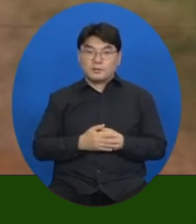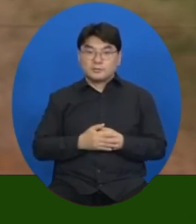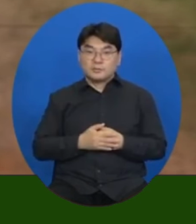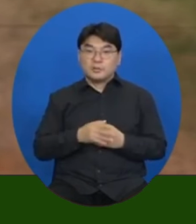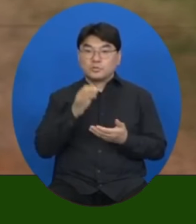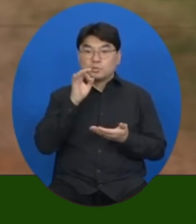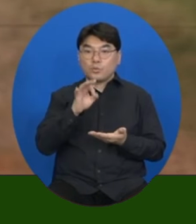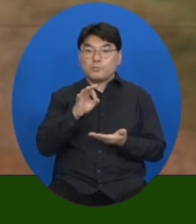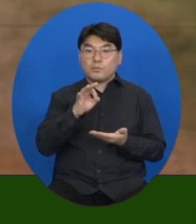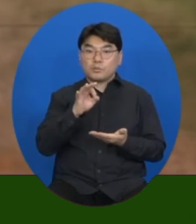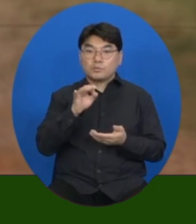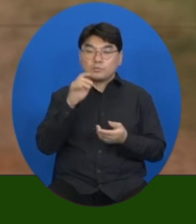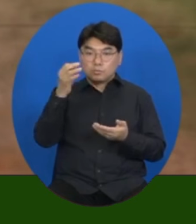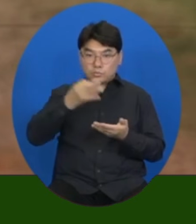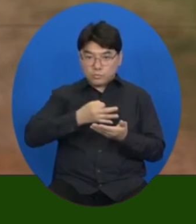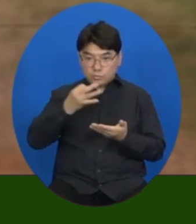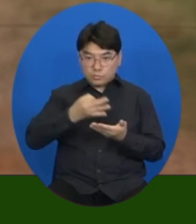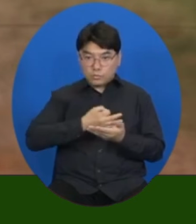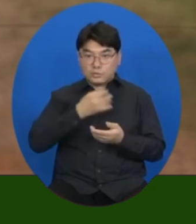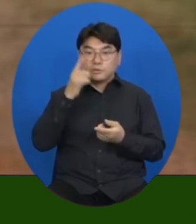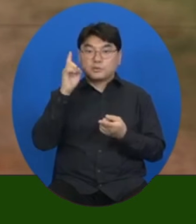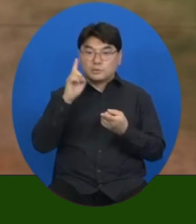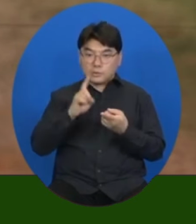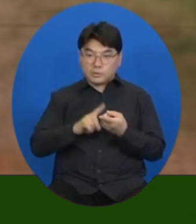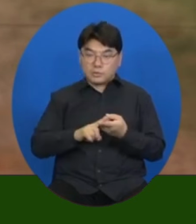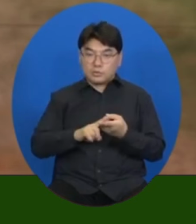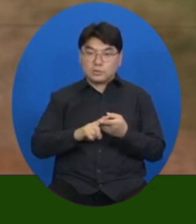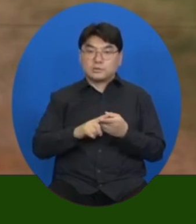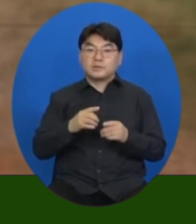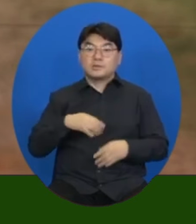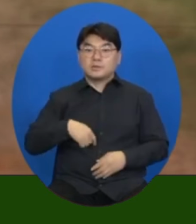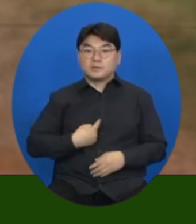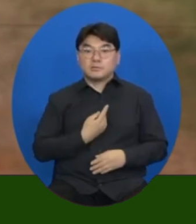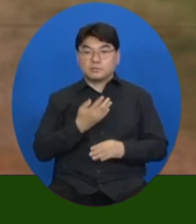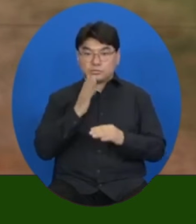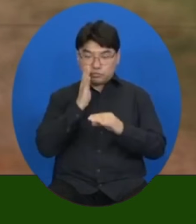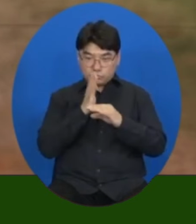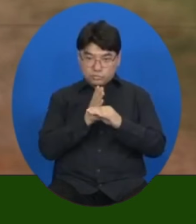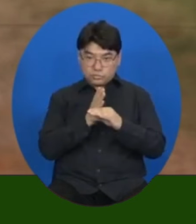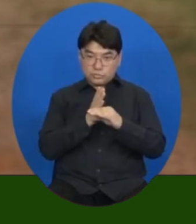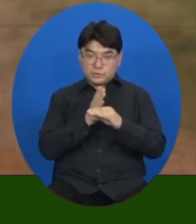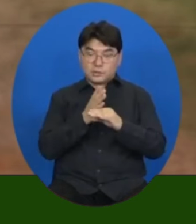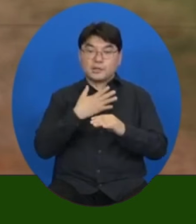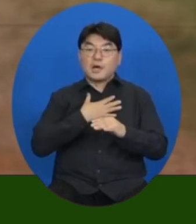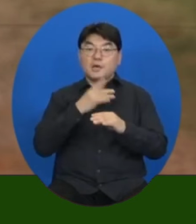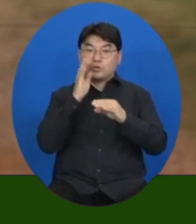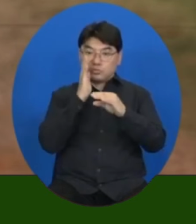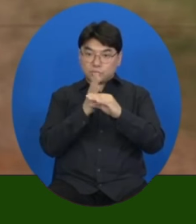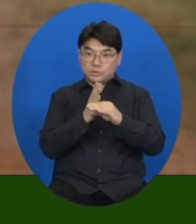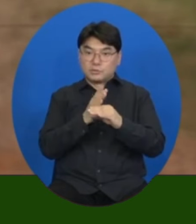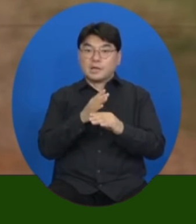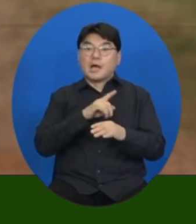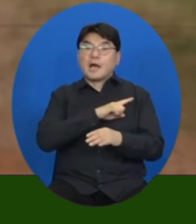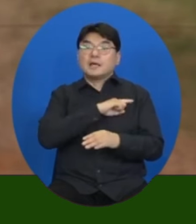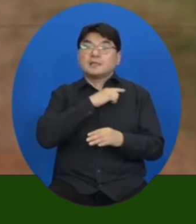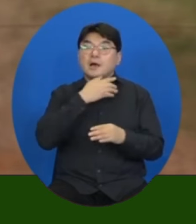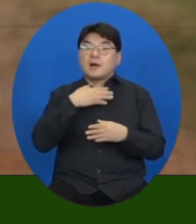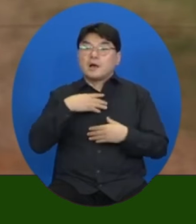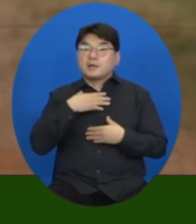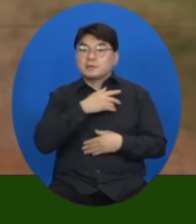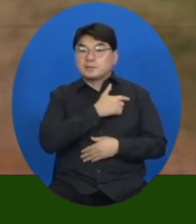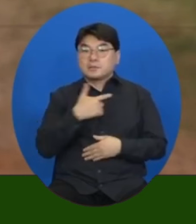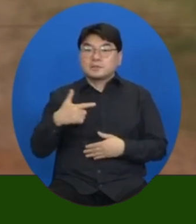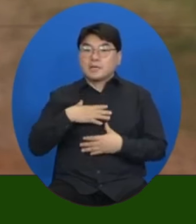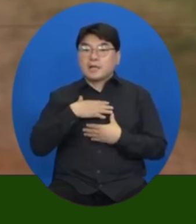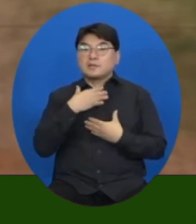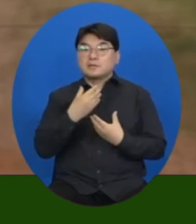것 자체가 내 삶의 중심이 되고 기반이 되고 이것이 나에게 주는 가장 큰 안정감이 될